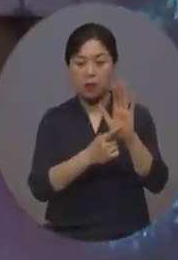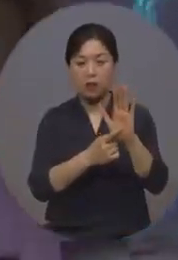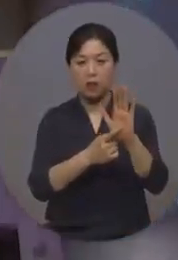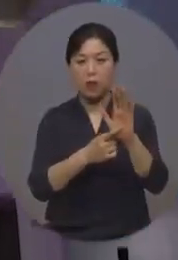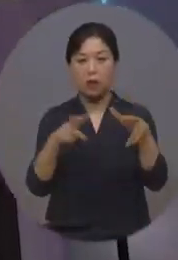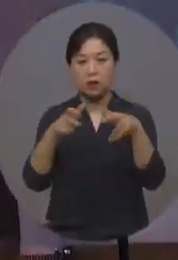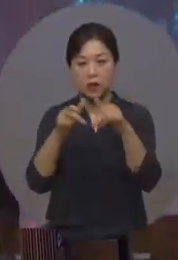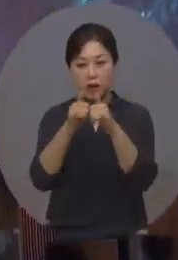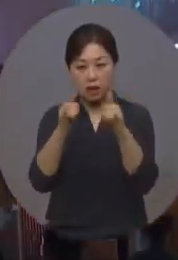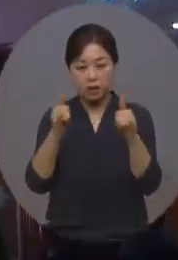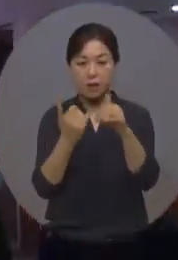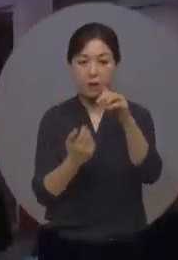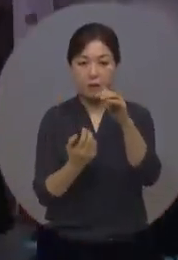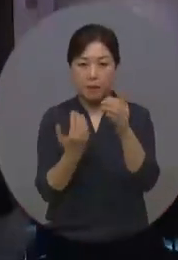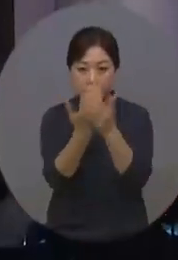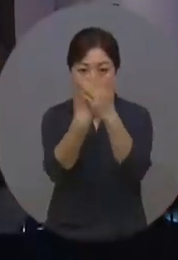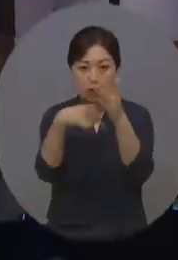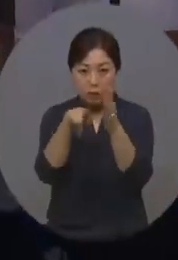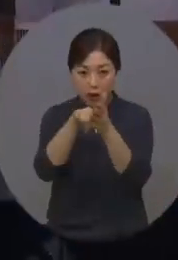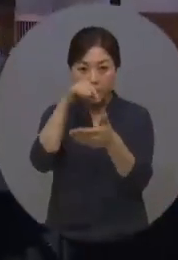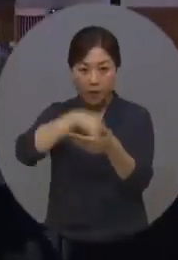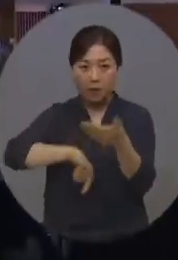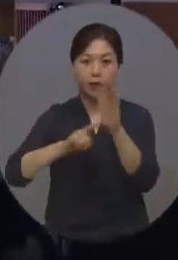복지 tv 뉴스 박성용 입니다